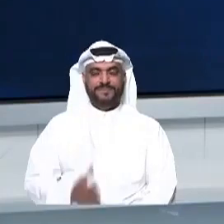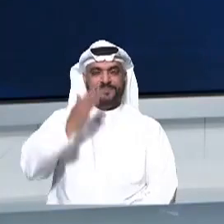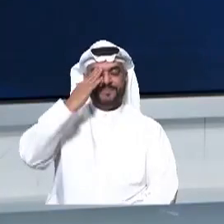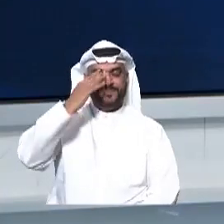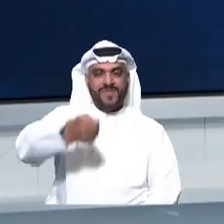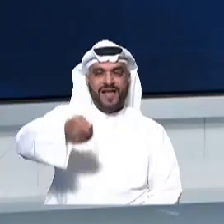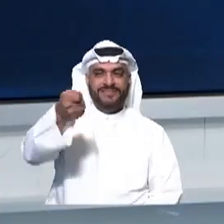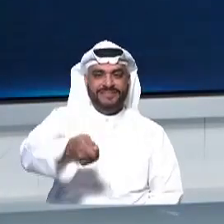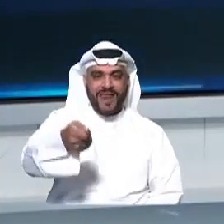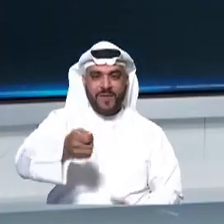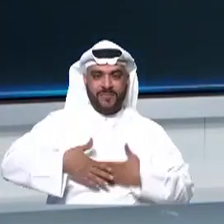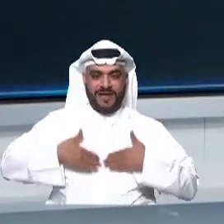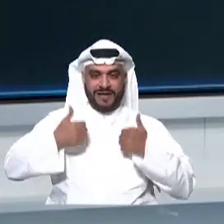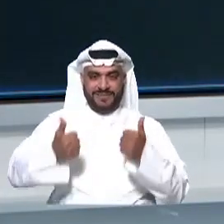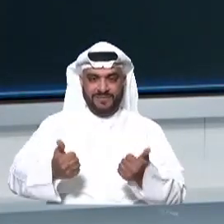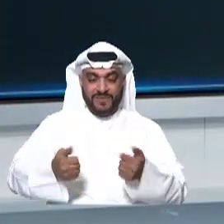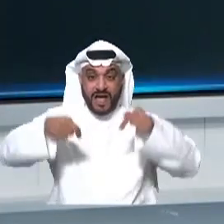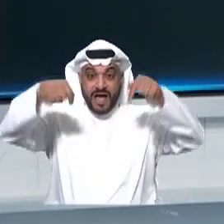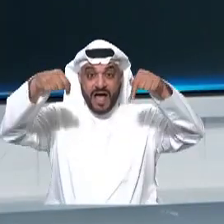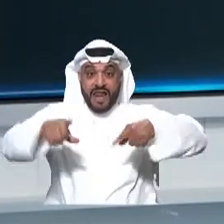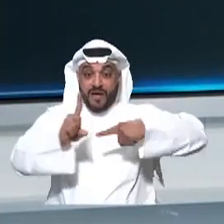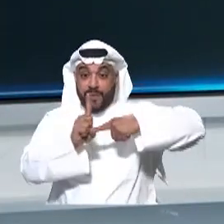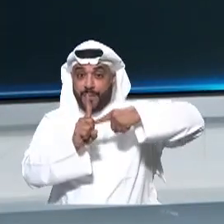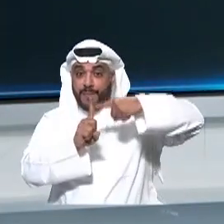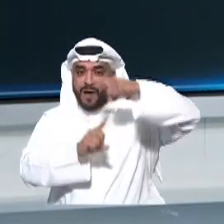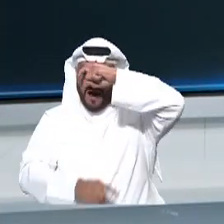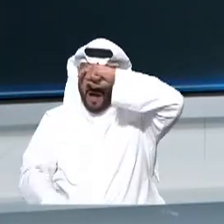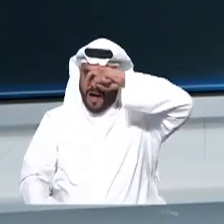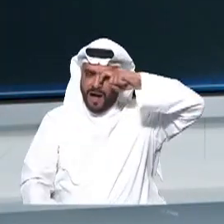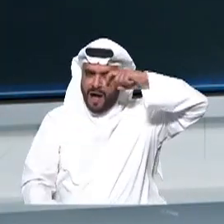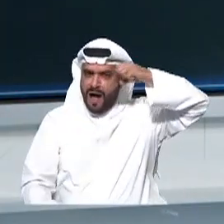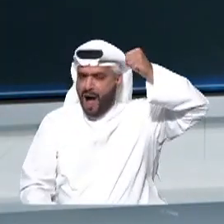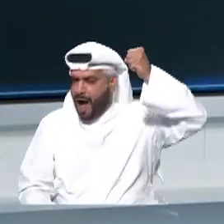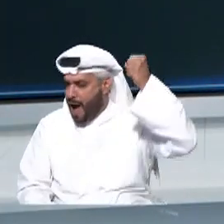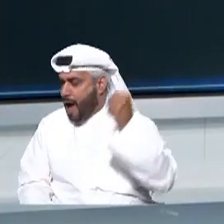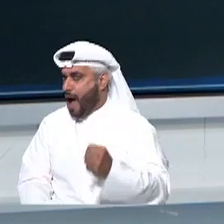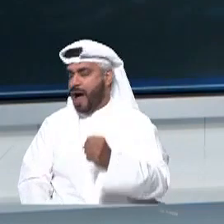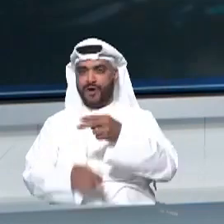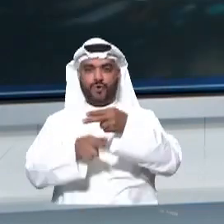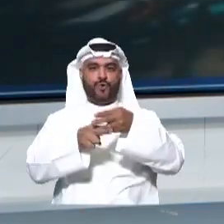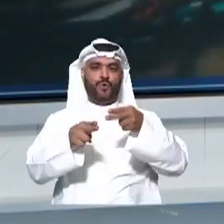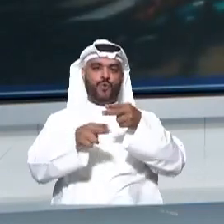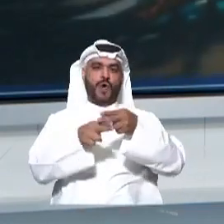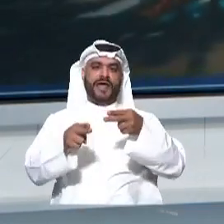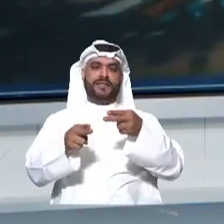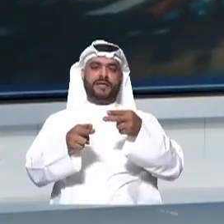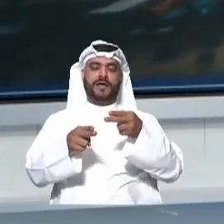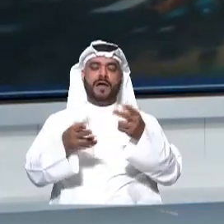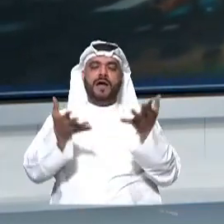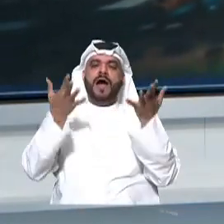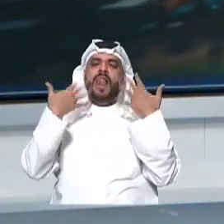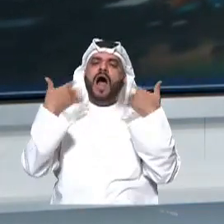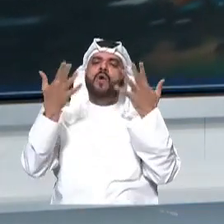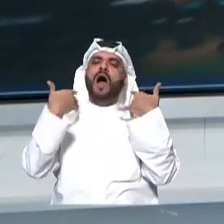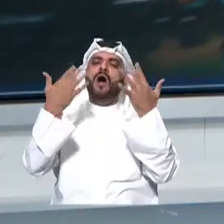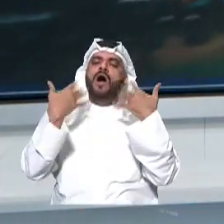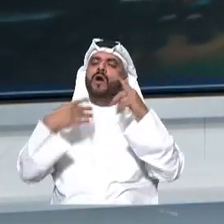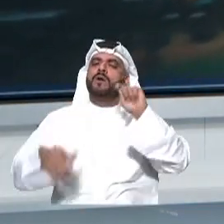السلام عليكم أعزائي المشاهدين. أجواء شديدة الحرارة والرياح شمالية غربية إلى شمالية شرقية، وتتراوح سرعتها بشكل عام ما